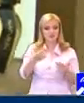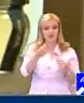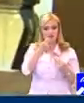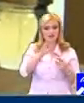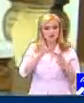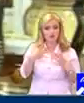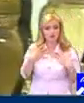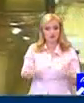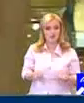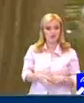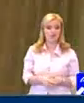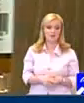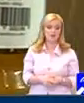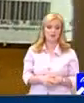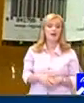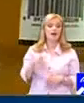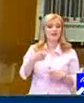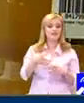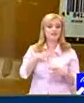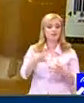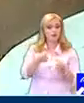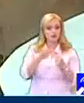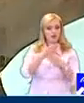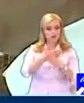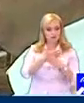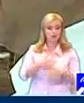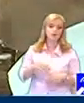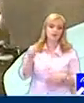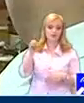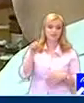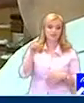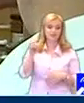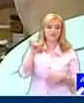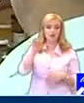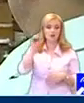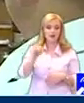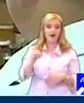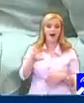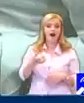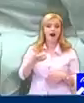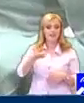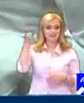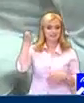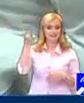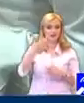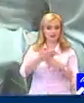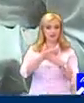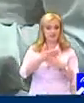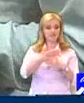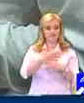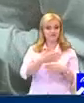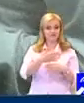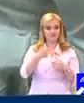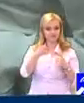este unul dintre beneficiarii proiectului Ameliorarea Competitivității 2. Antreprenorul a câștigat un grant care i-a oferit